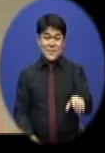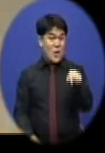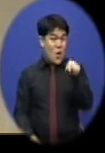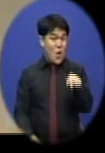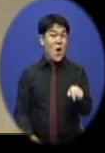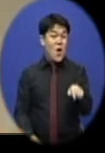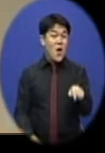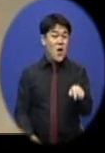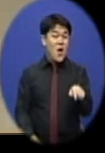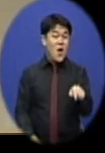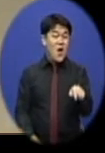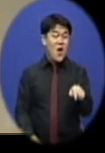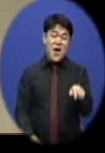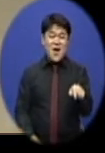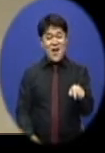고향에서